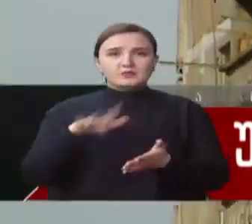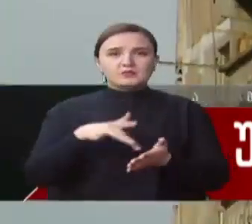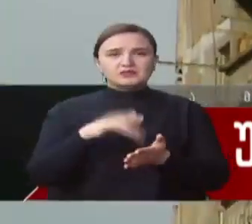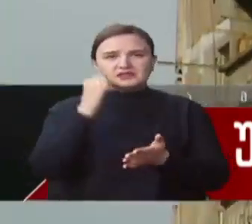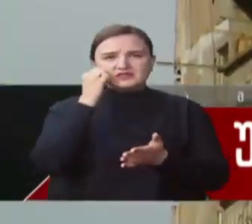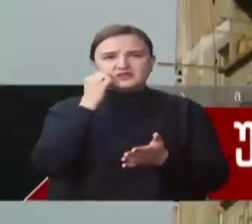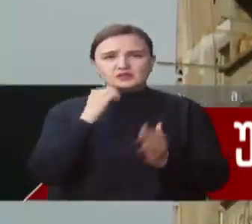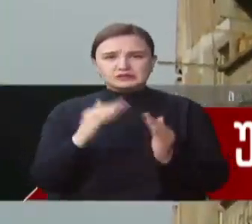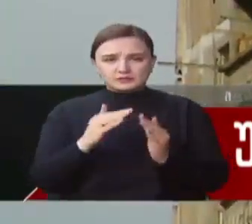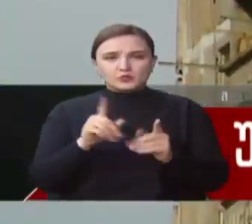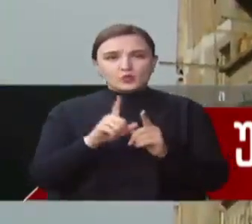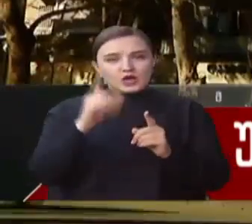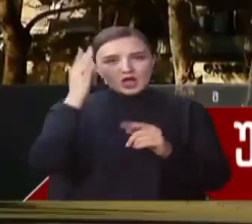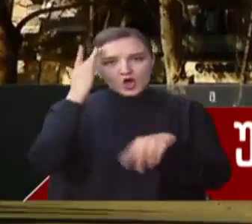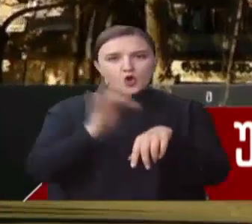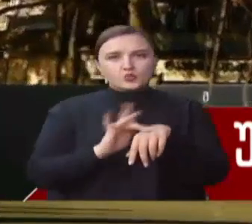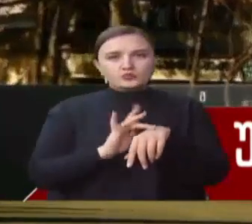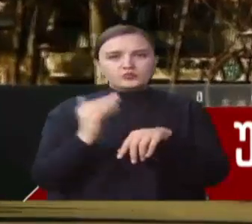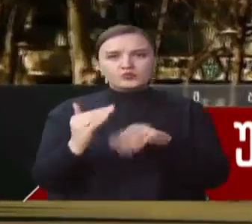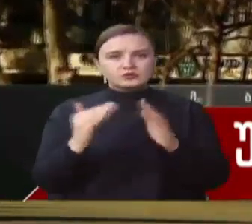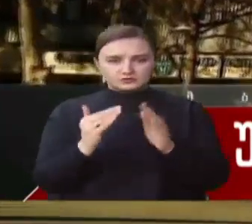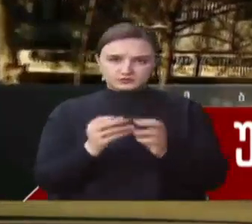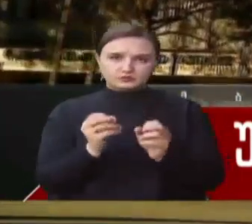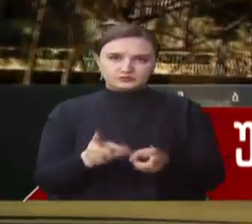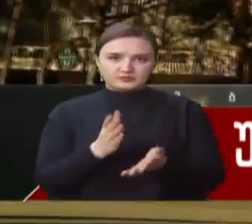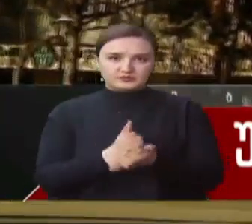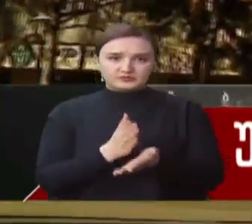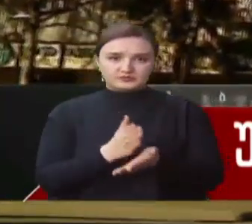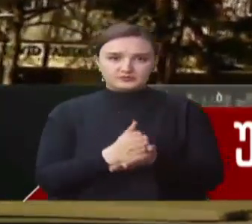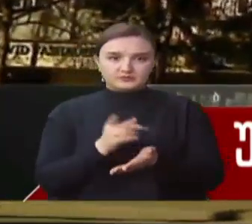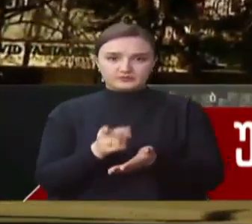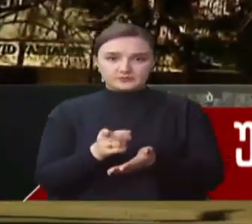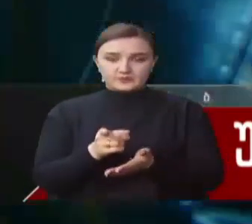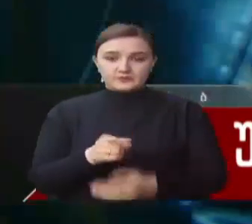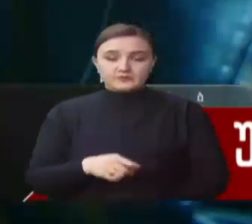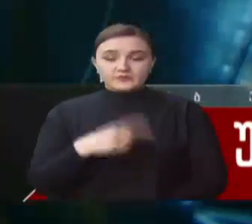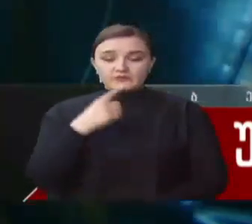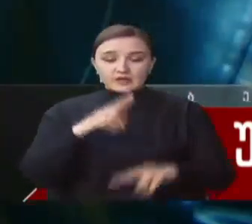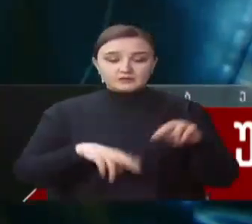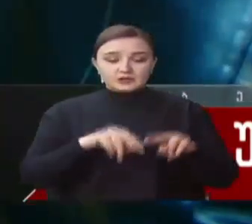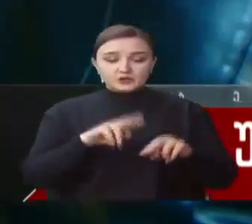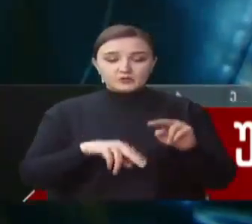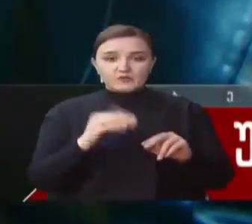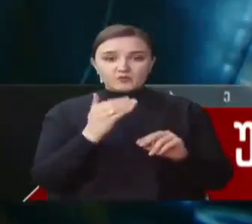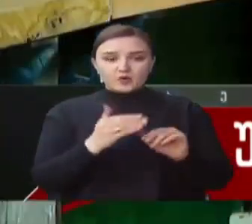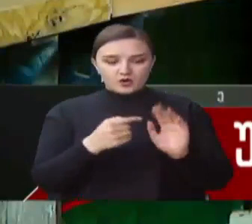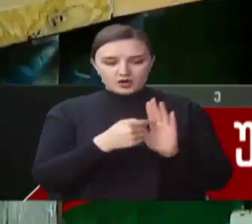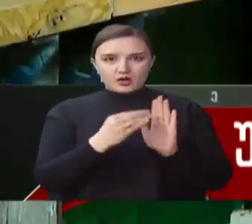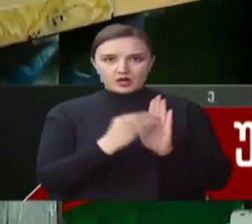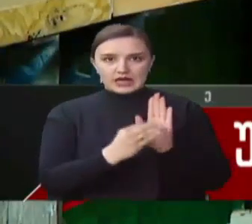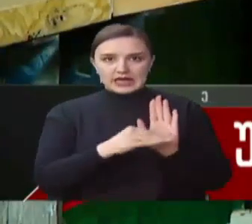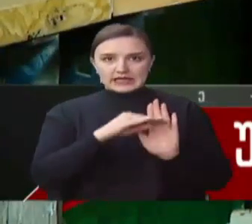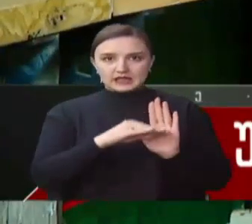და ეგრეთ წოდებულ ხრუშოვკებს. ასევე ირკვევა, რომ სეისმური საფრთხის რუკა, რომელზე დაყრდნობითაც მშენებლობისთვის კრიტერიუმებია